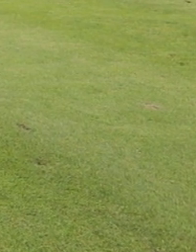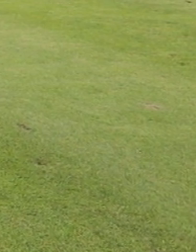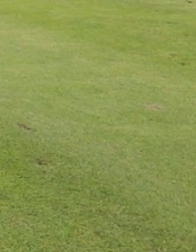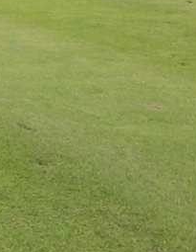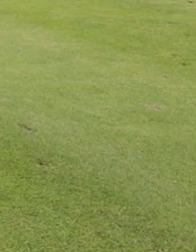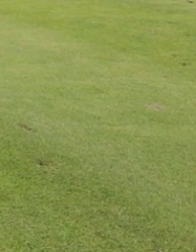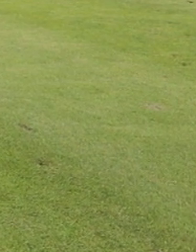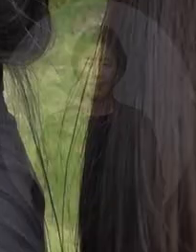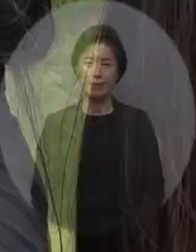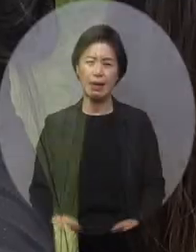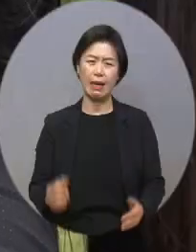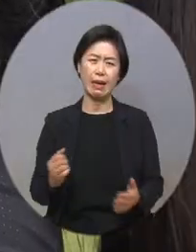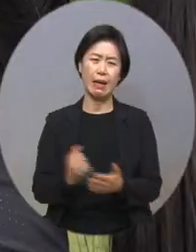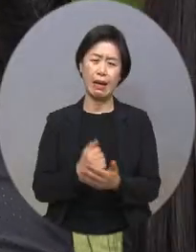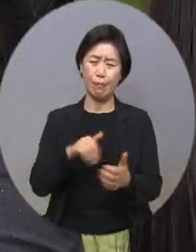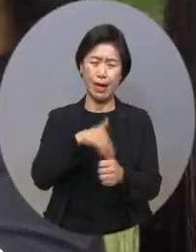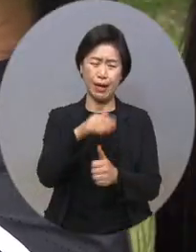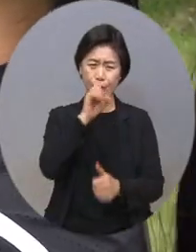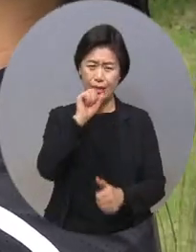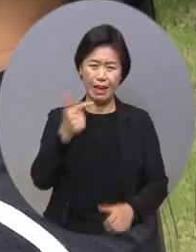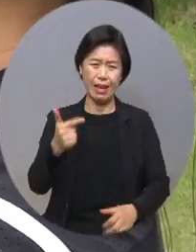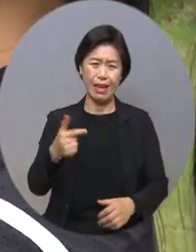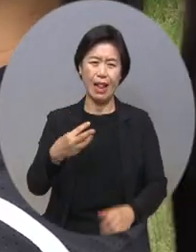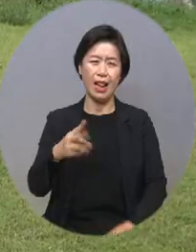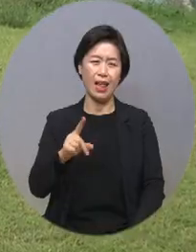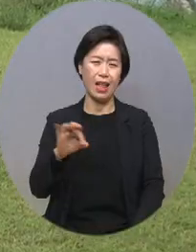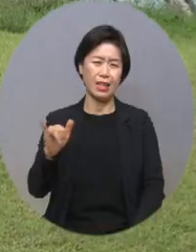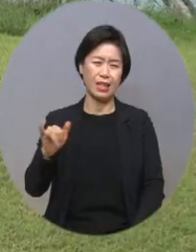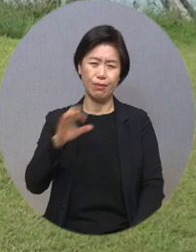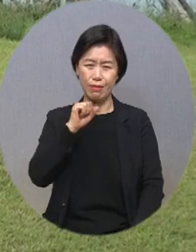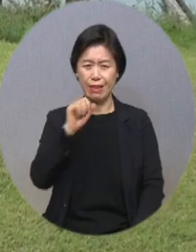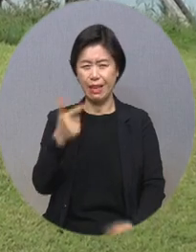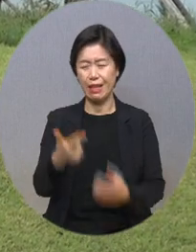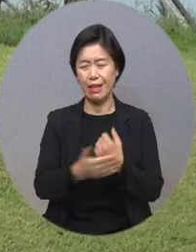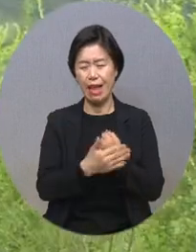아, 라이가 안 좋아서. 어, 안 돼, 안 돼. 안 돼.